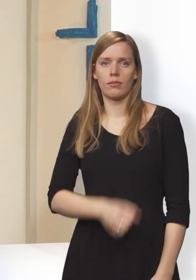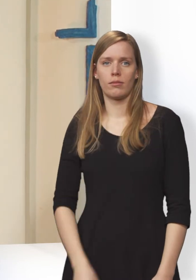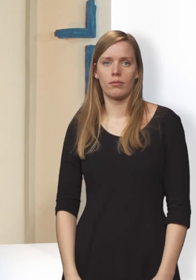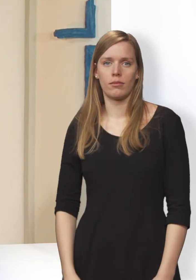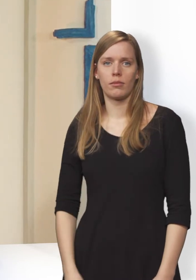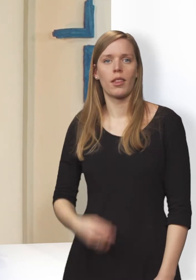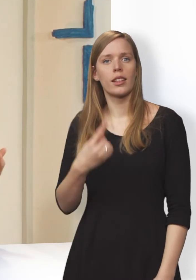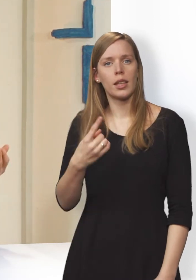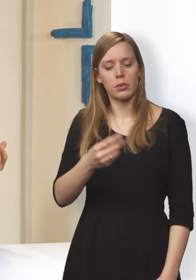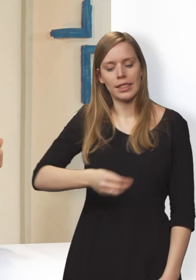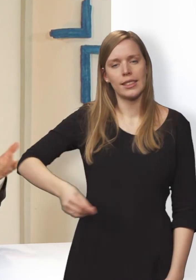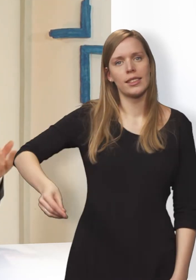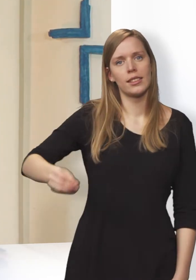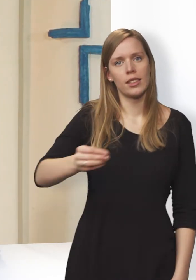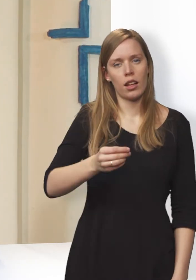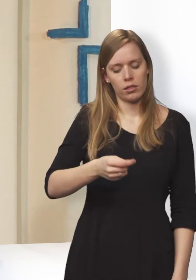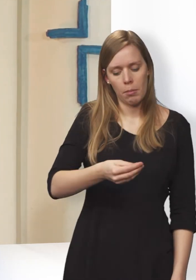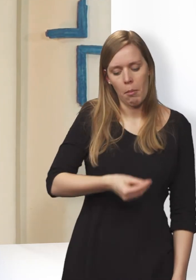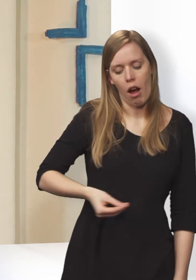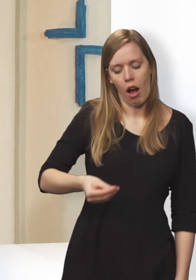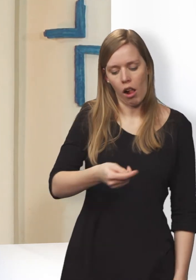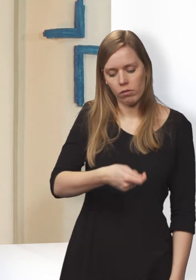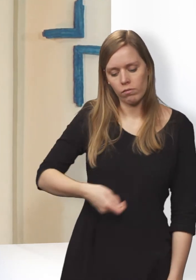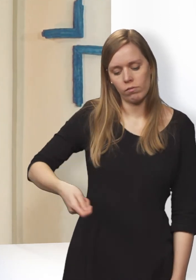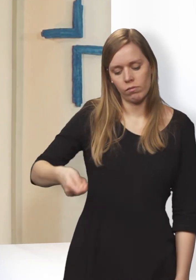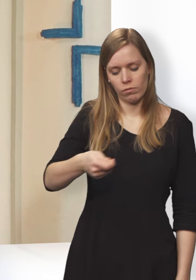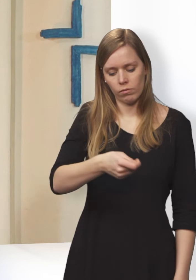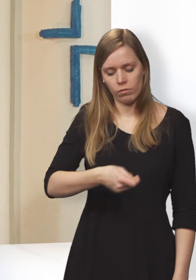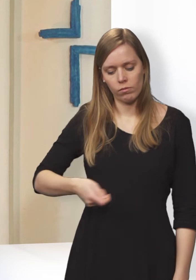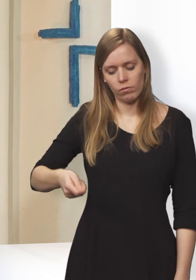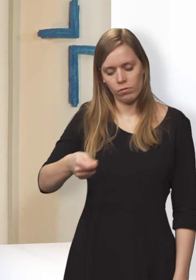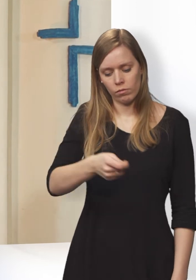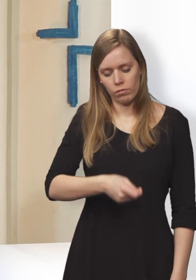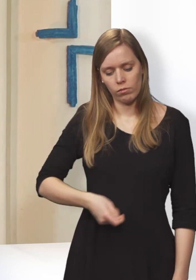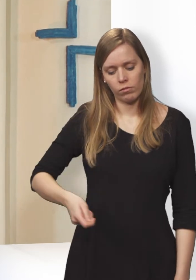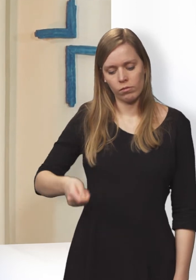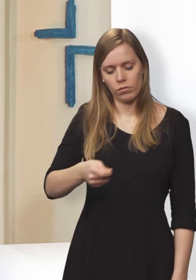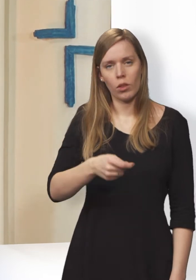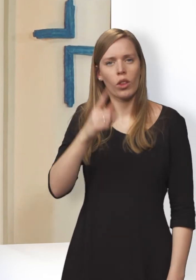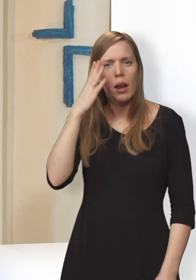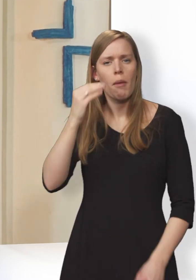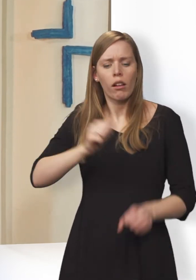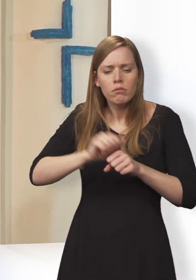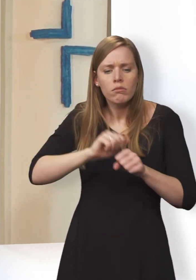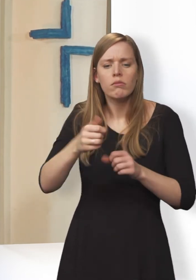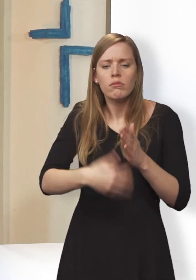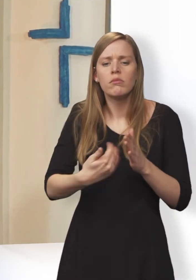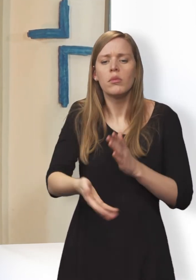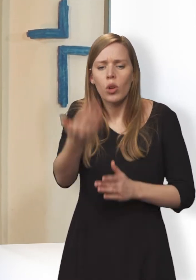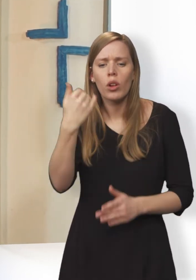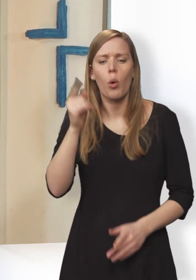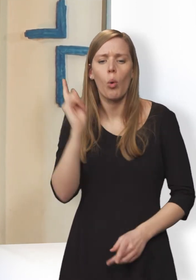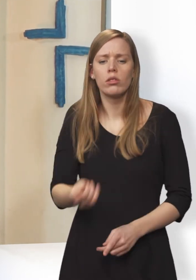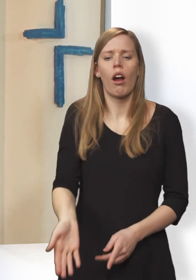etwas in den sand etwas vergängliches und dann als die förderung immer lauter wird sitzt urteil